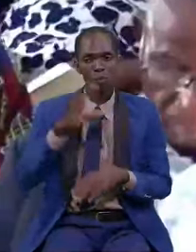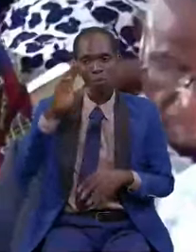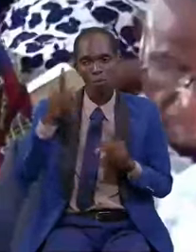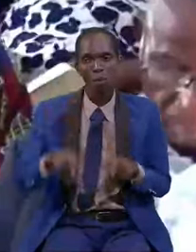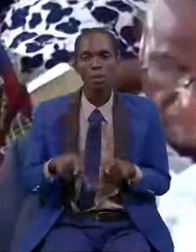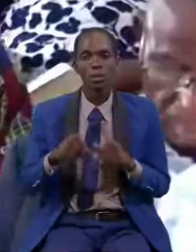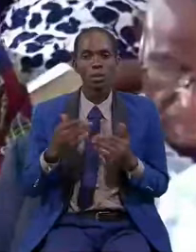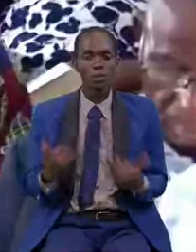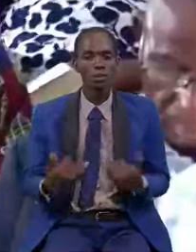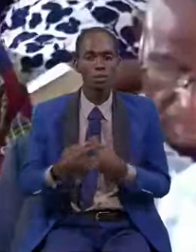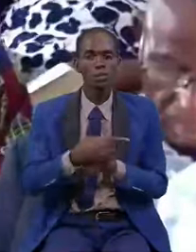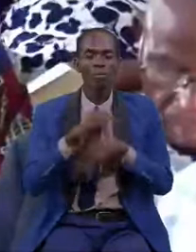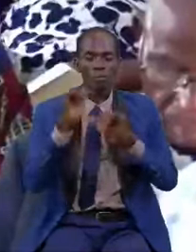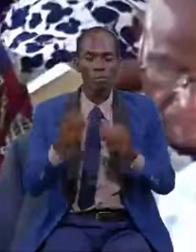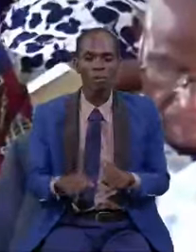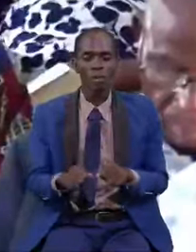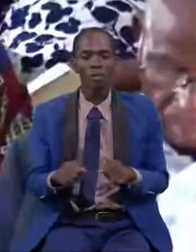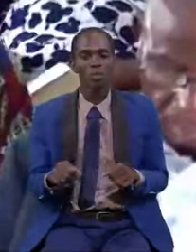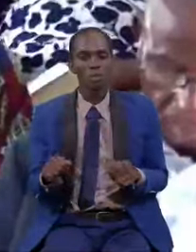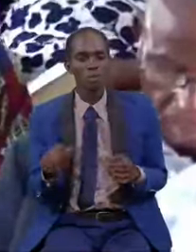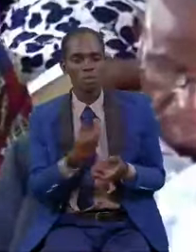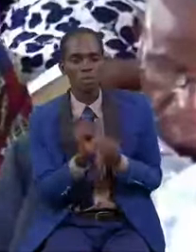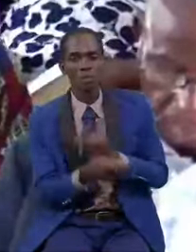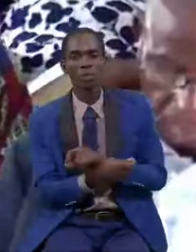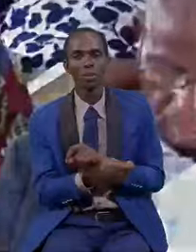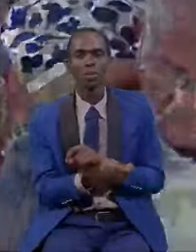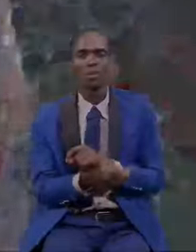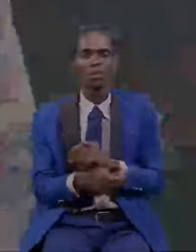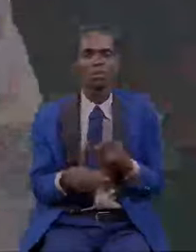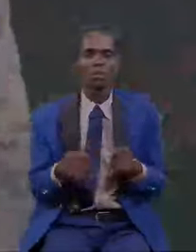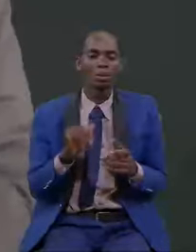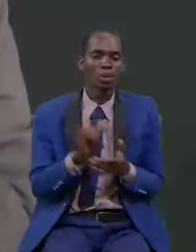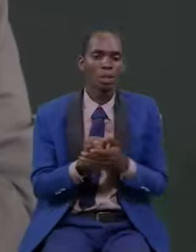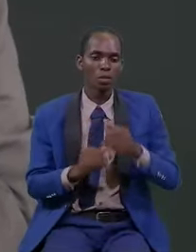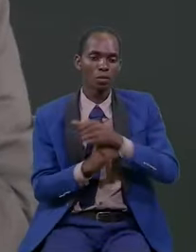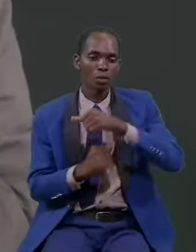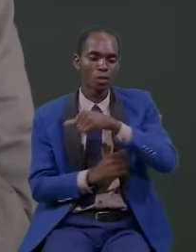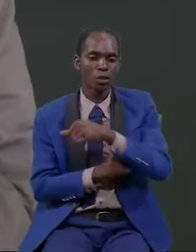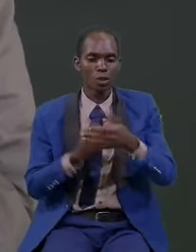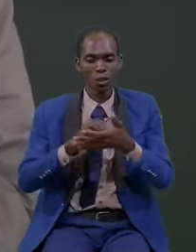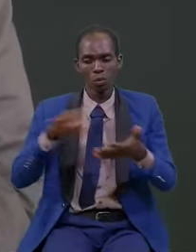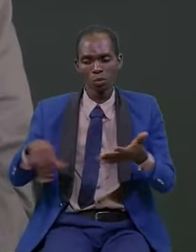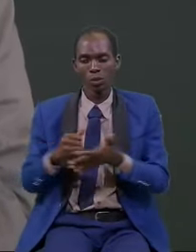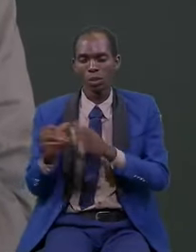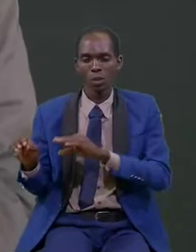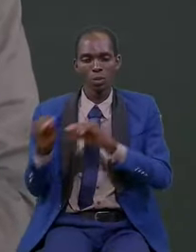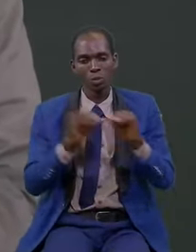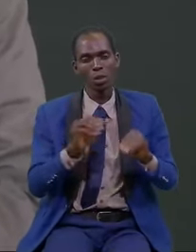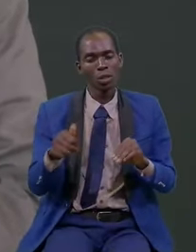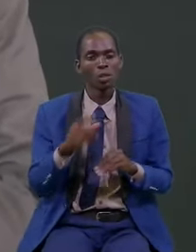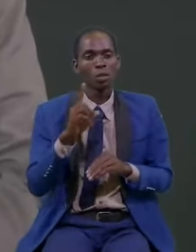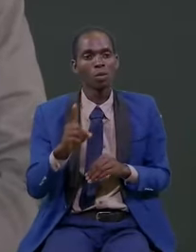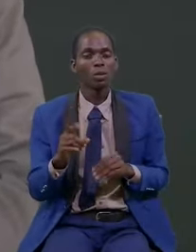jour et puis tripoter ce fondement et poser une